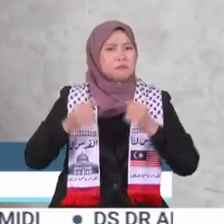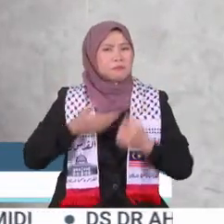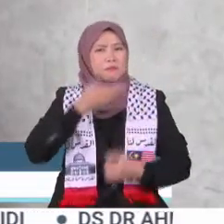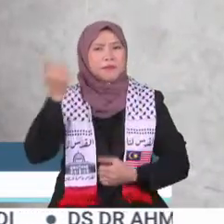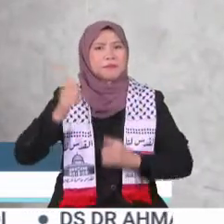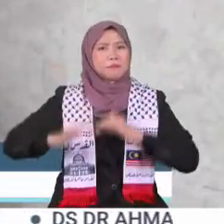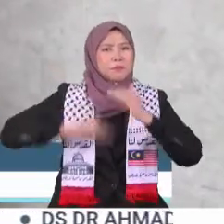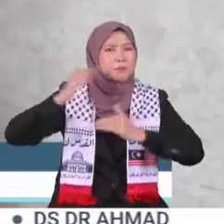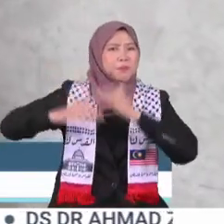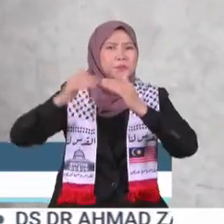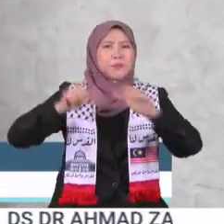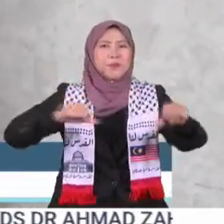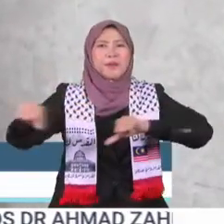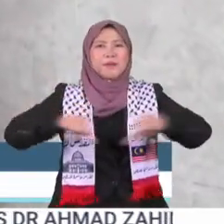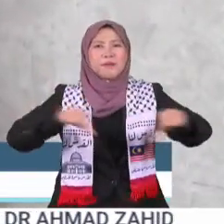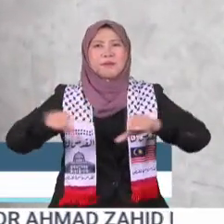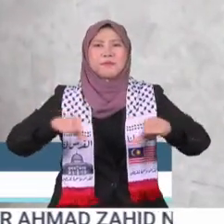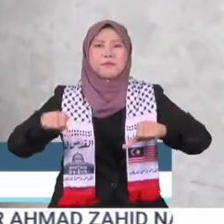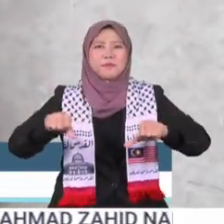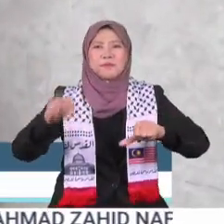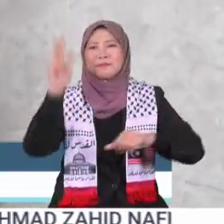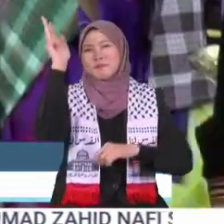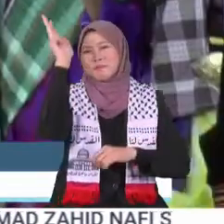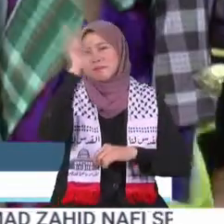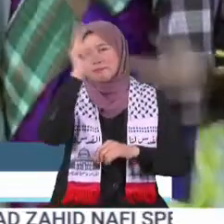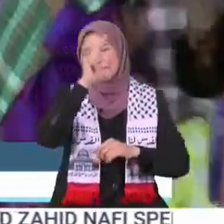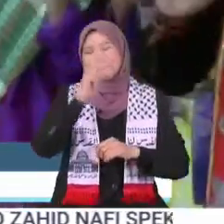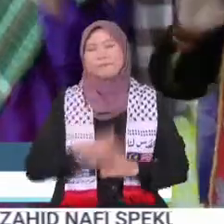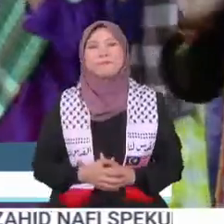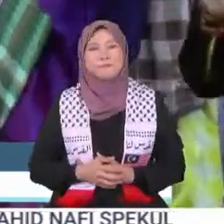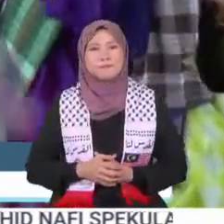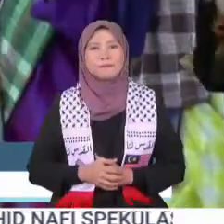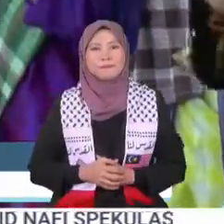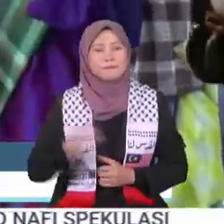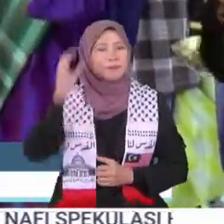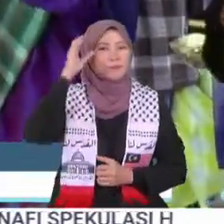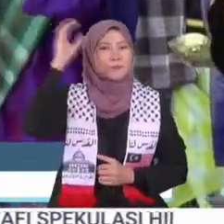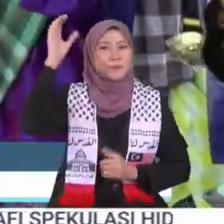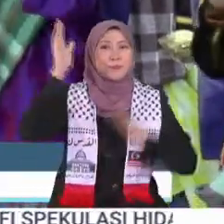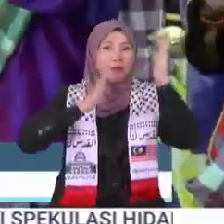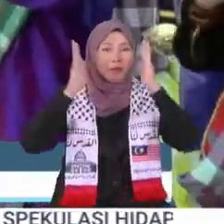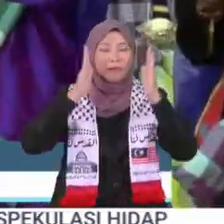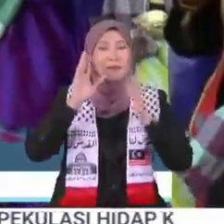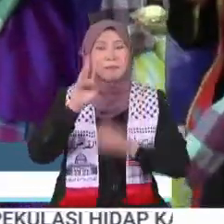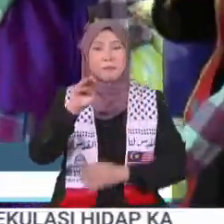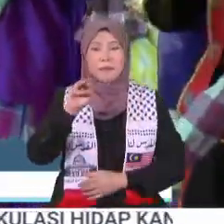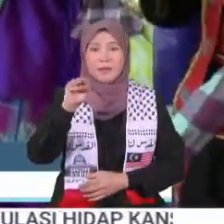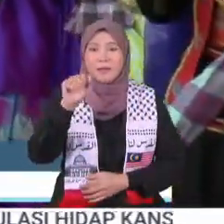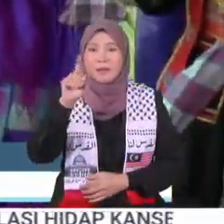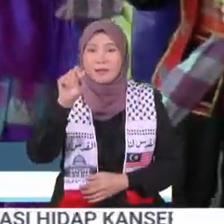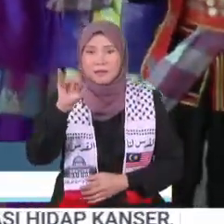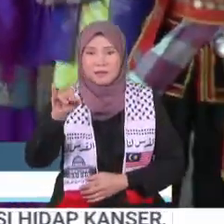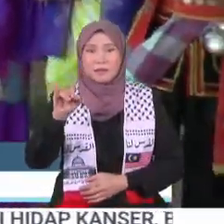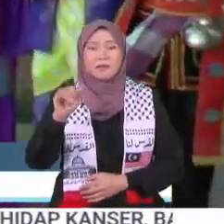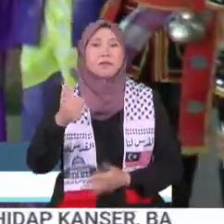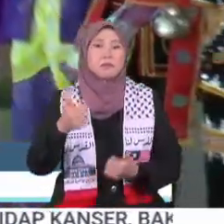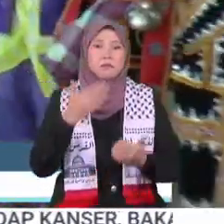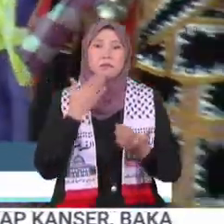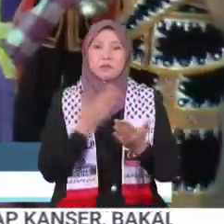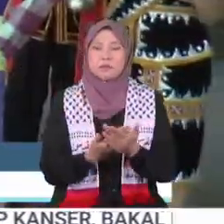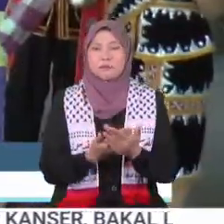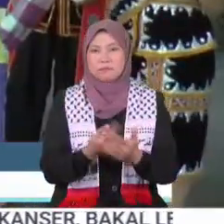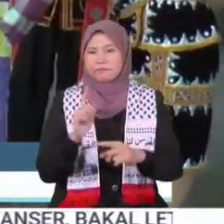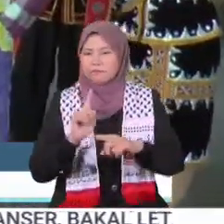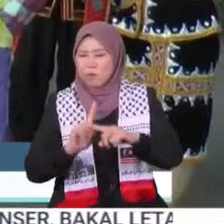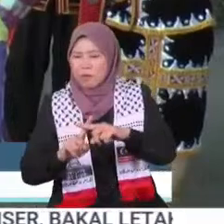lebih proaktif terhadap kerajaan. Konsep Malaysia Madani menyerlah dengan memberi